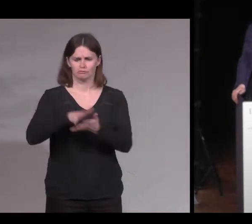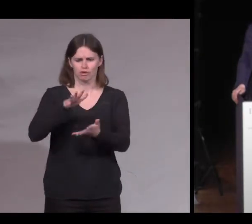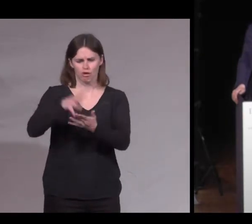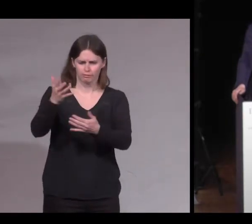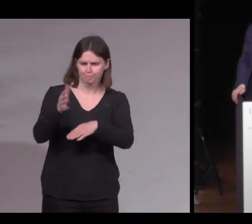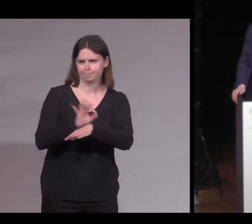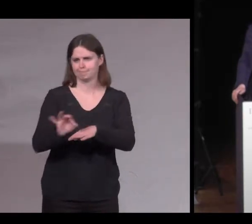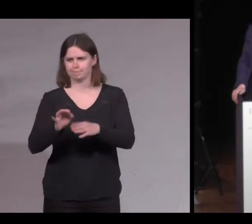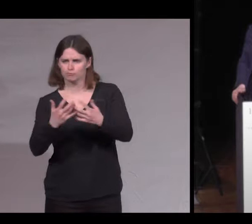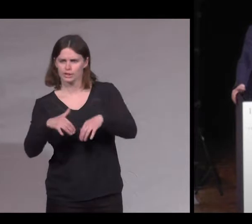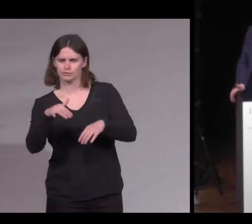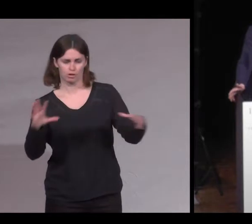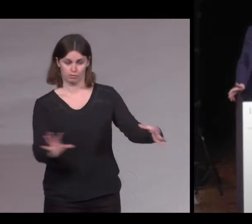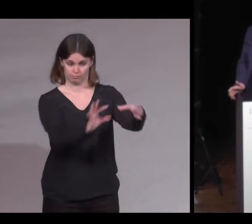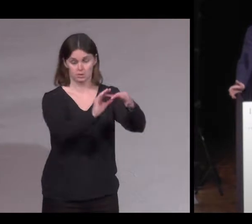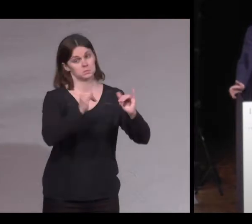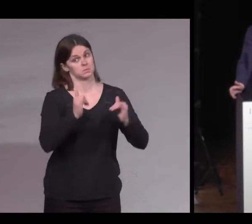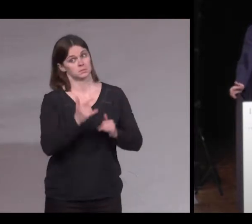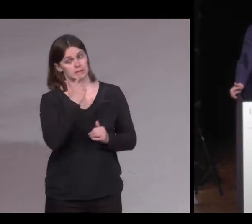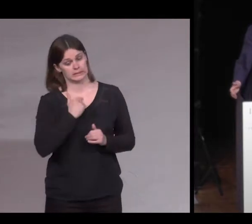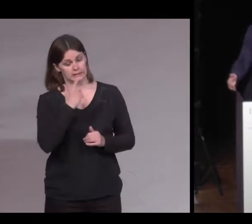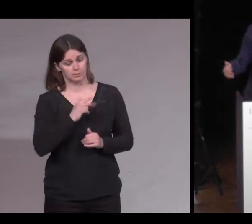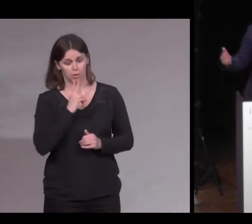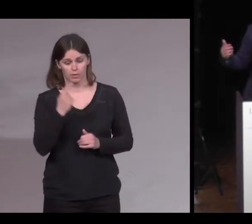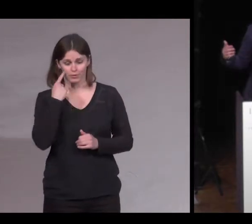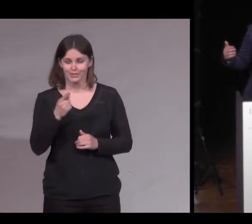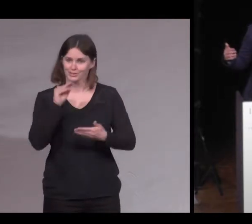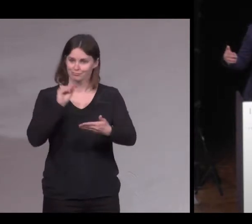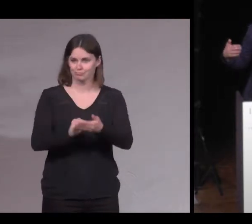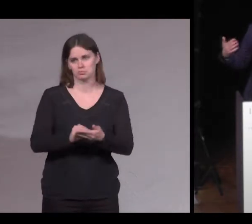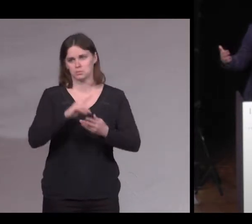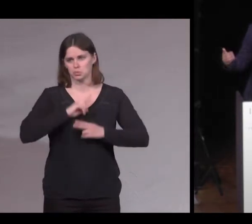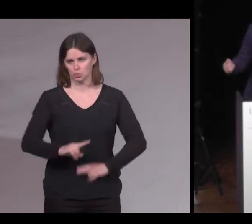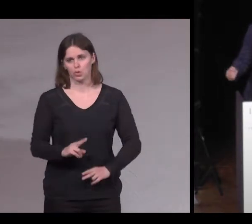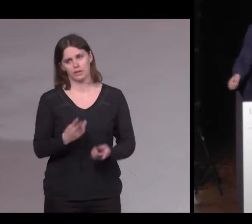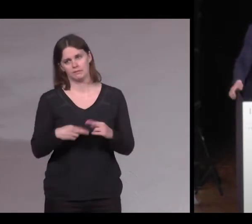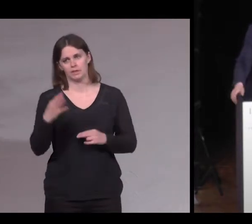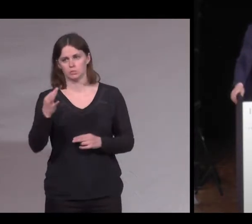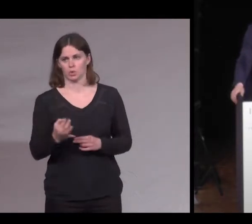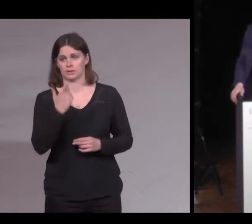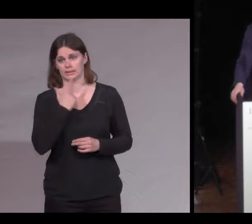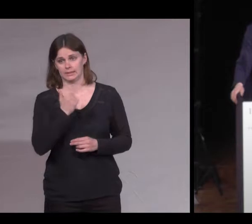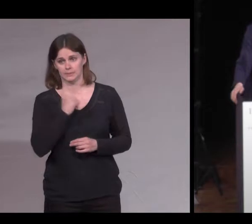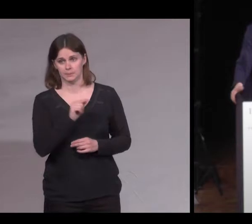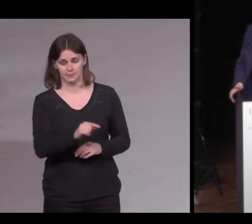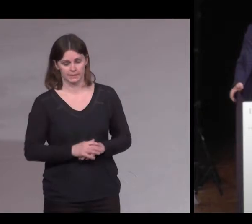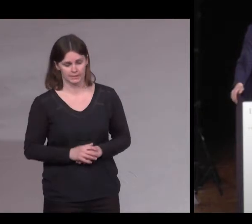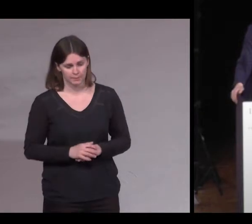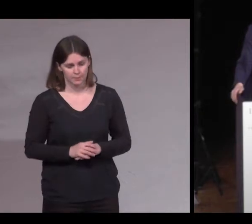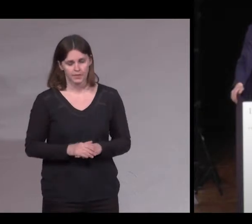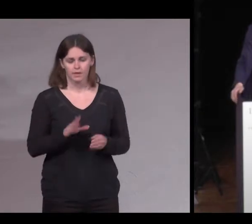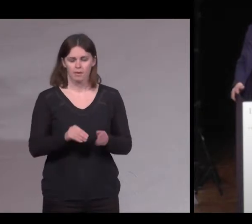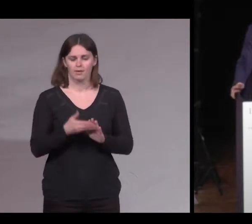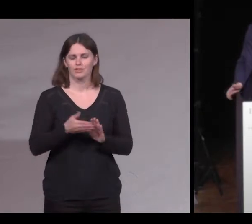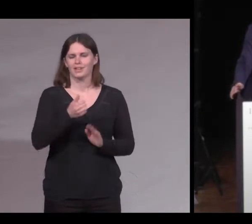3, 2,22, 2,56. A individuální terapie, jak se ten pacient cítil v kontaktu s terapeutem fyzicky, je známka